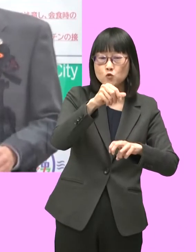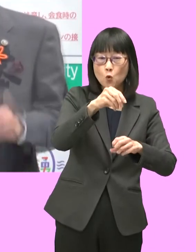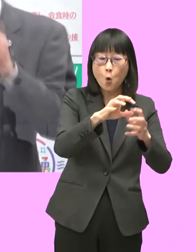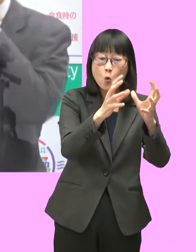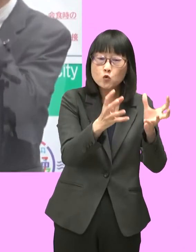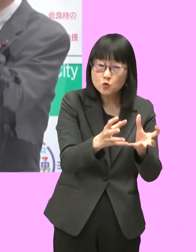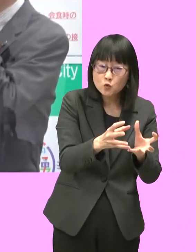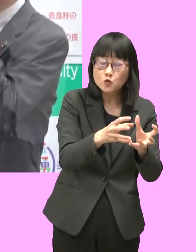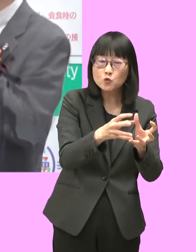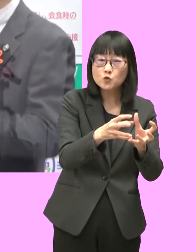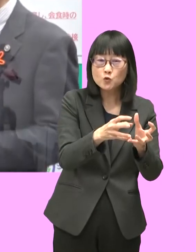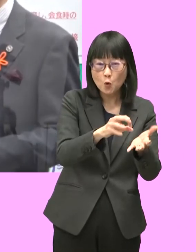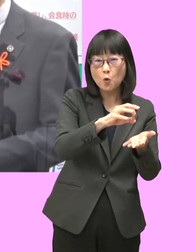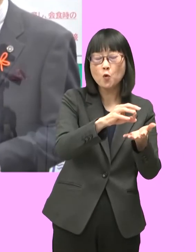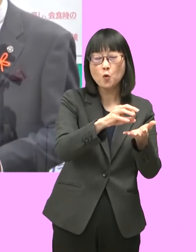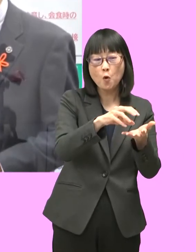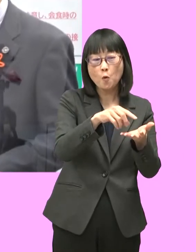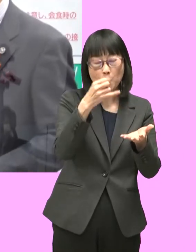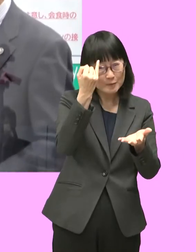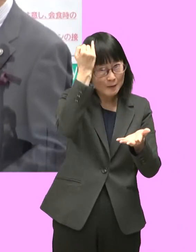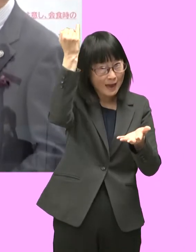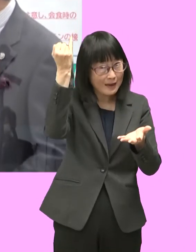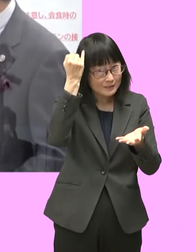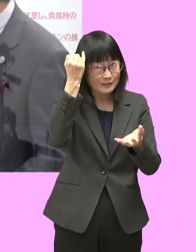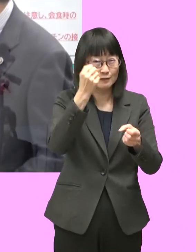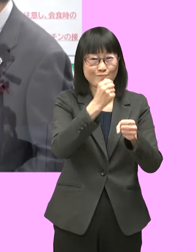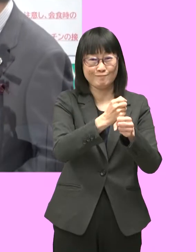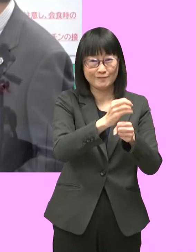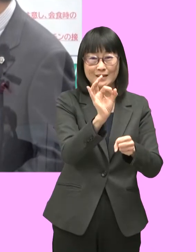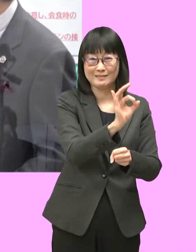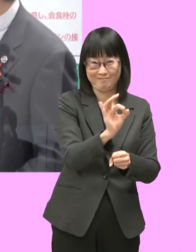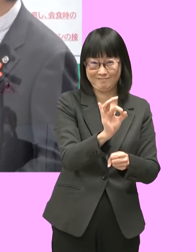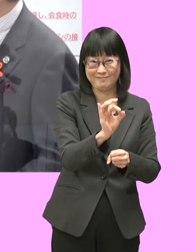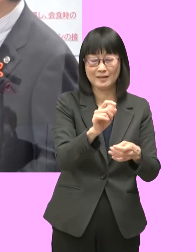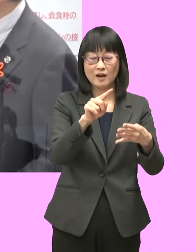の、果物を使って、で最後の、